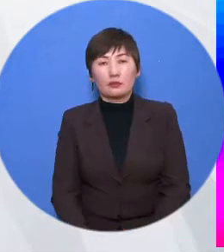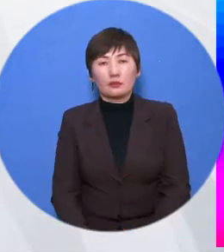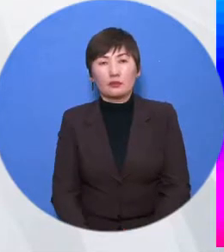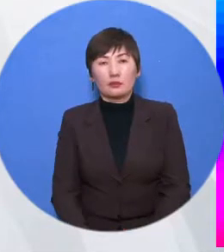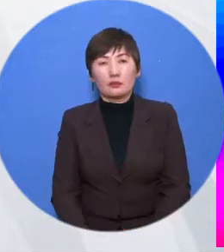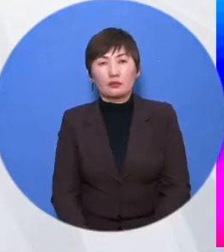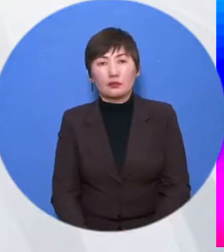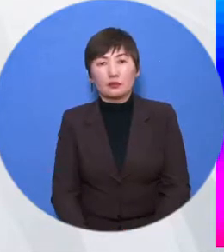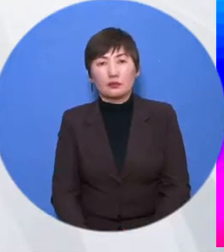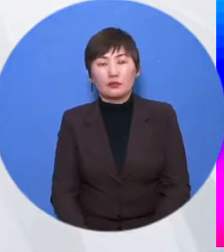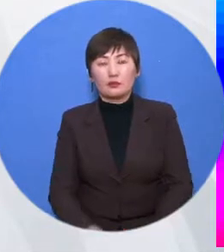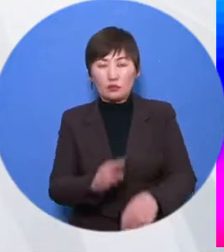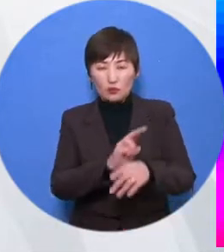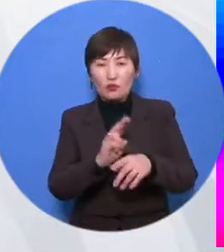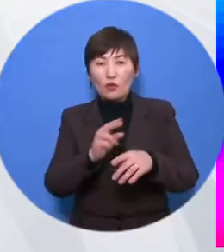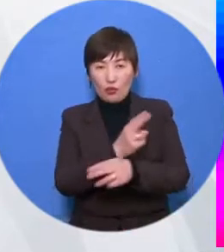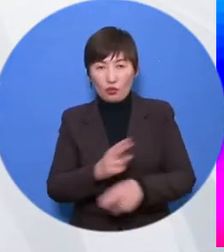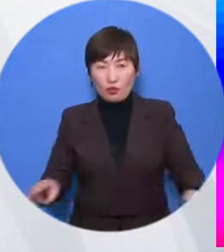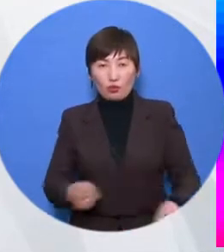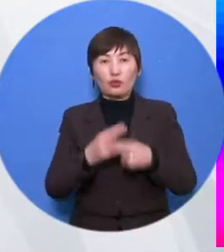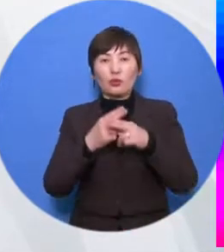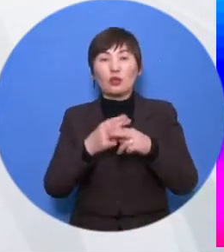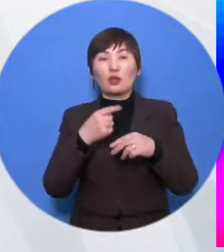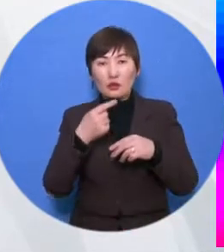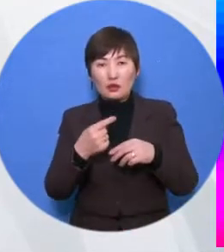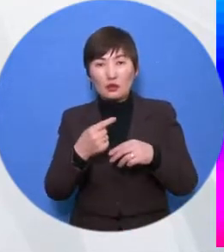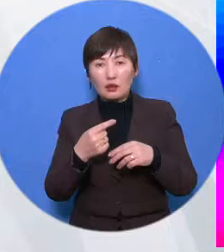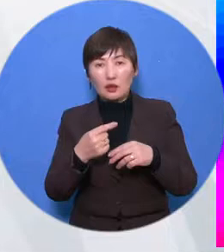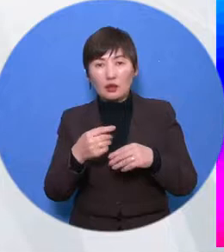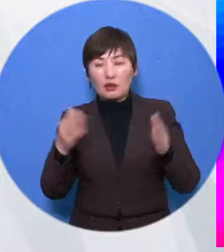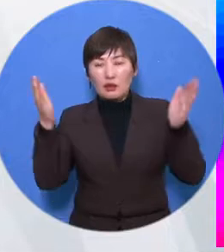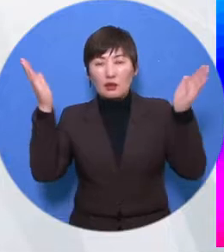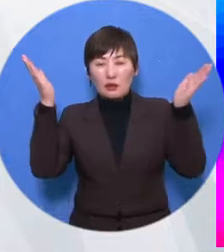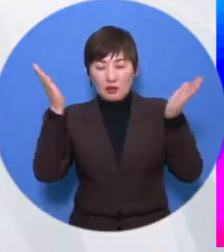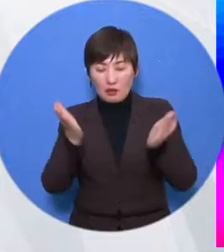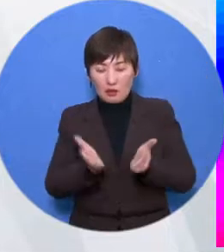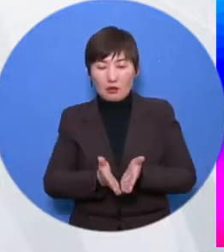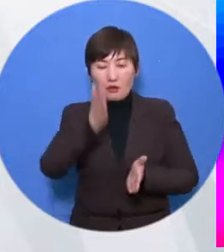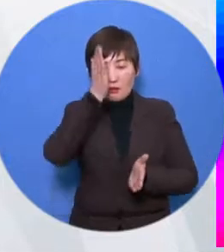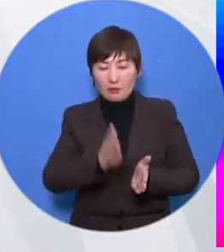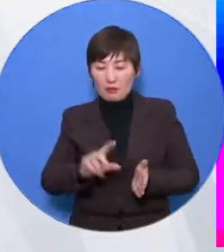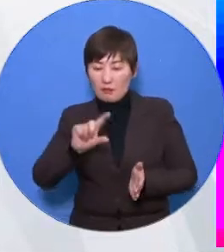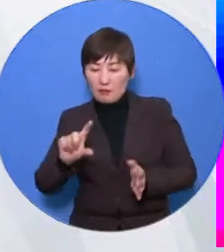За, туршилтын үр дүнгээс ойлтын өнцөг нь тусгалын өнцөгтэйг тэнцүү.